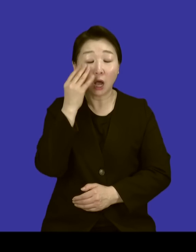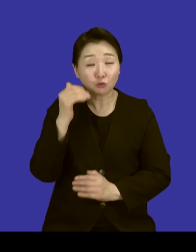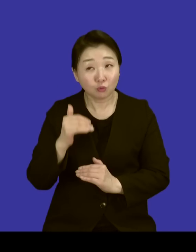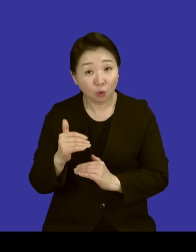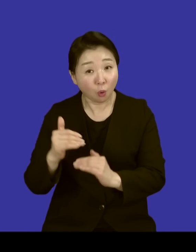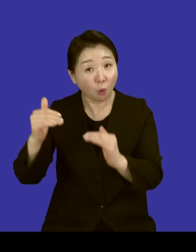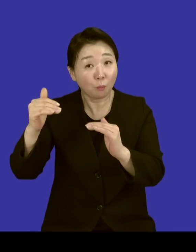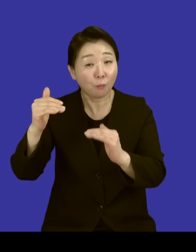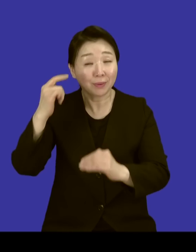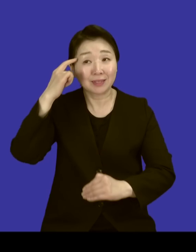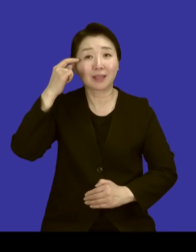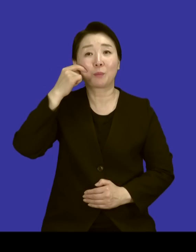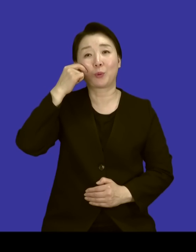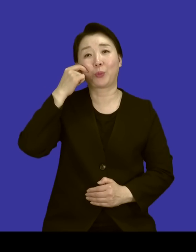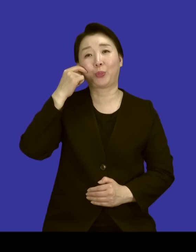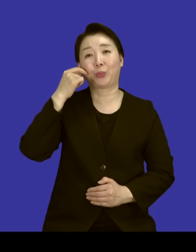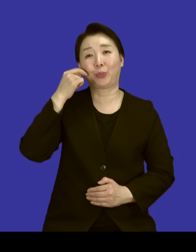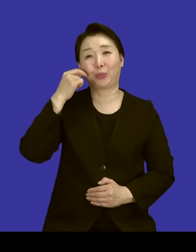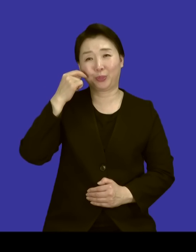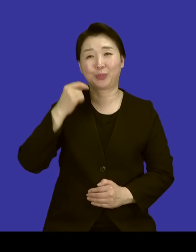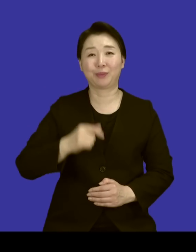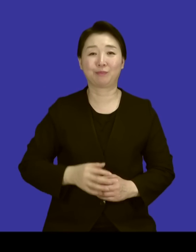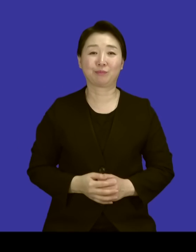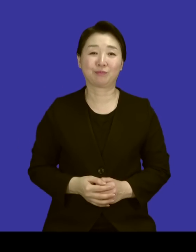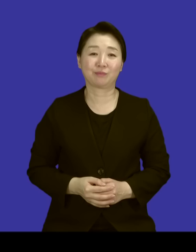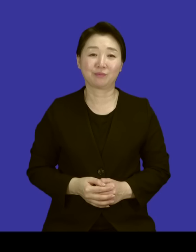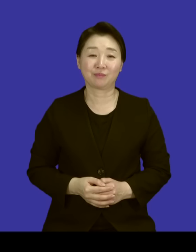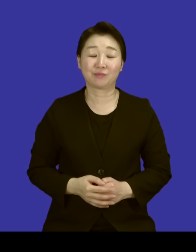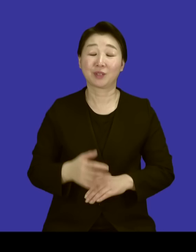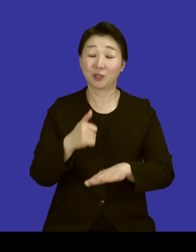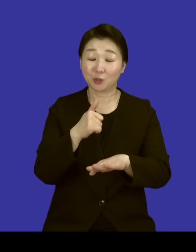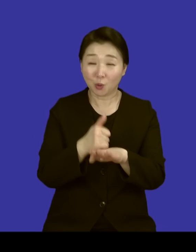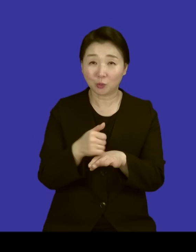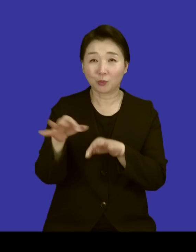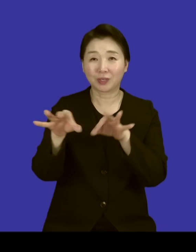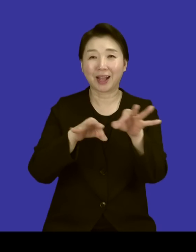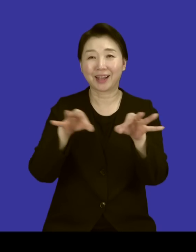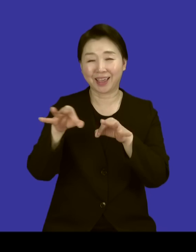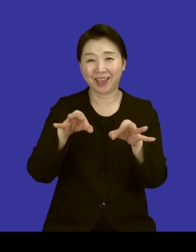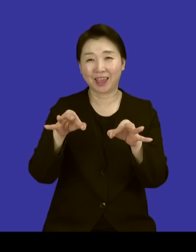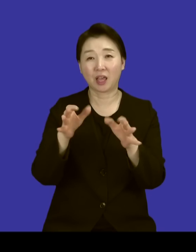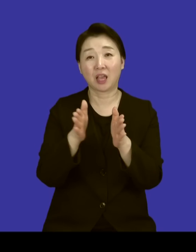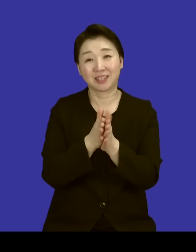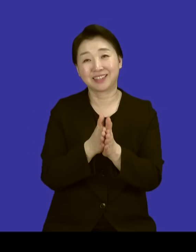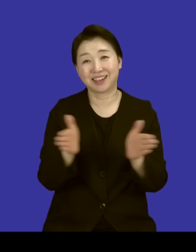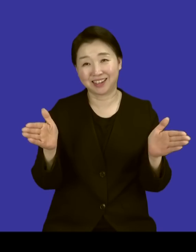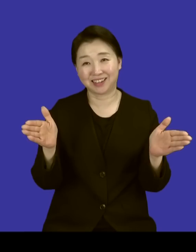순조로움? 생각도 못하는 돈이죠. 그래서 가게를 오픈하게 됐고요.